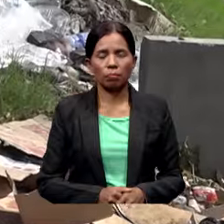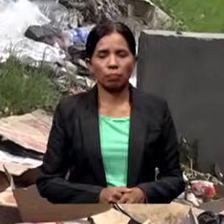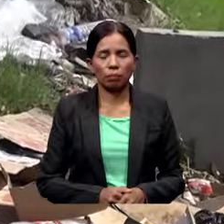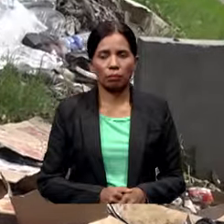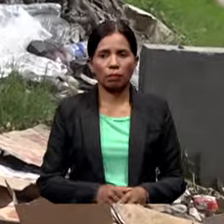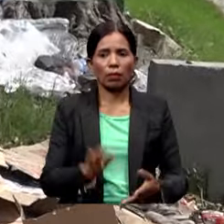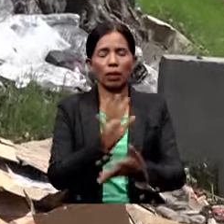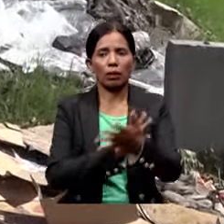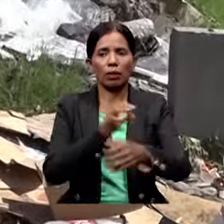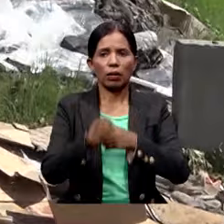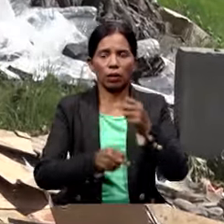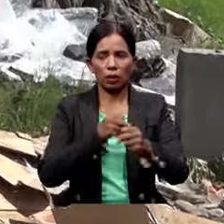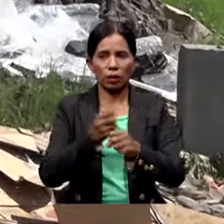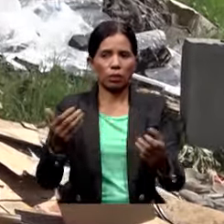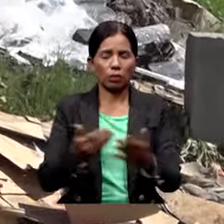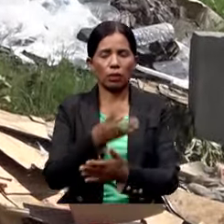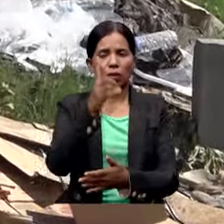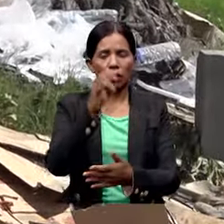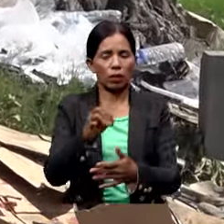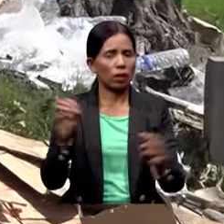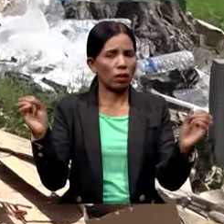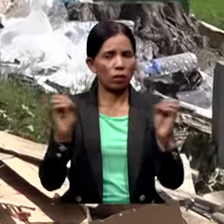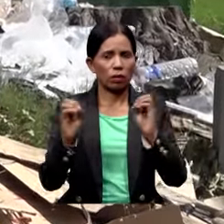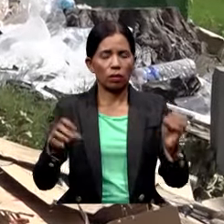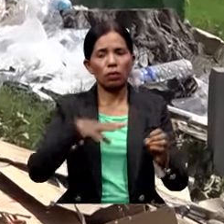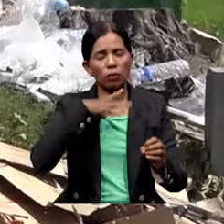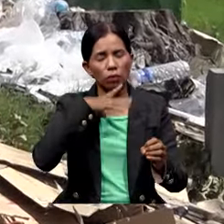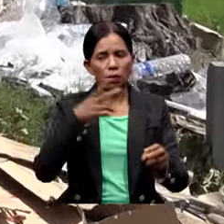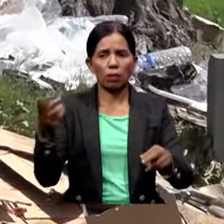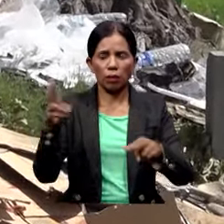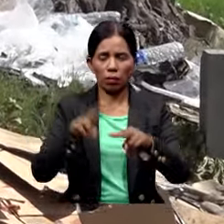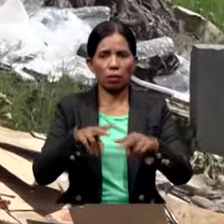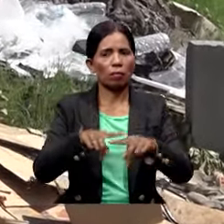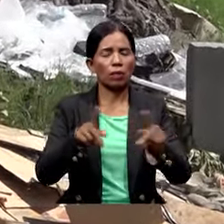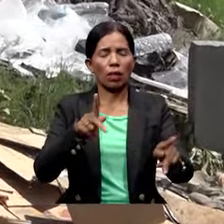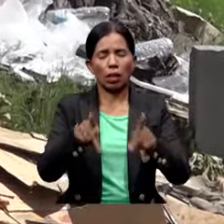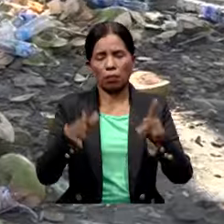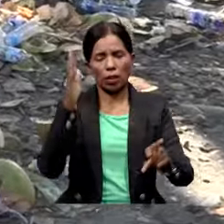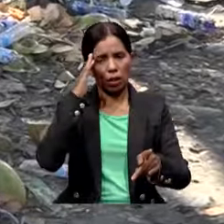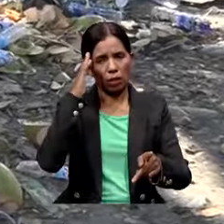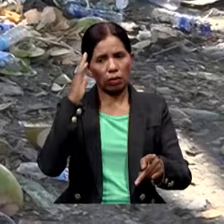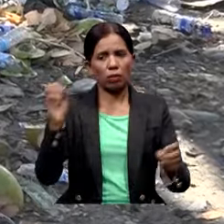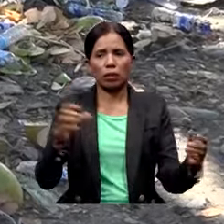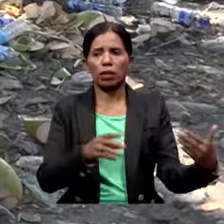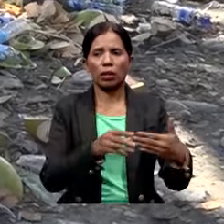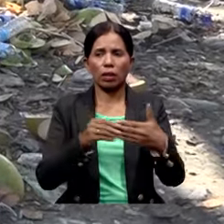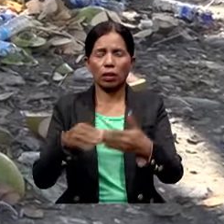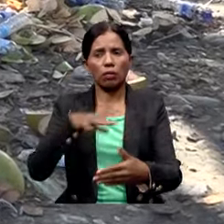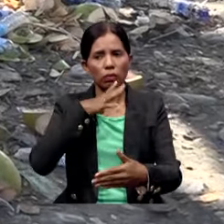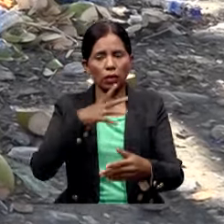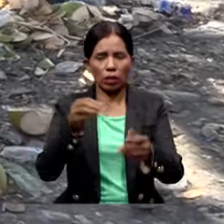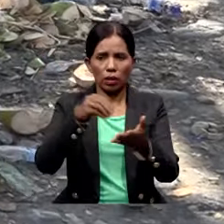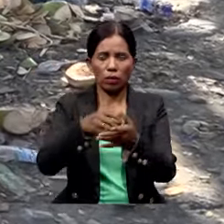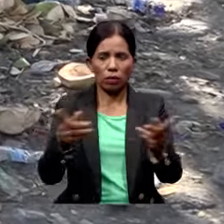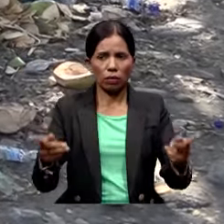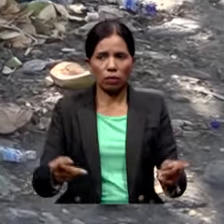Afoin selebrasan tinamfong ya kapital dili laos date kuantida de lisu mak aumenta mai be konsensia sidadang ho di organiza di dia klisu i hane fatin